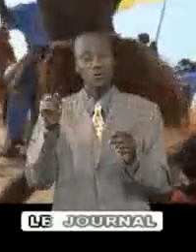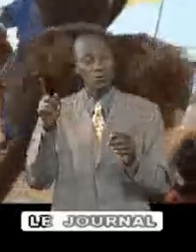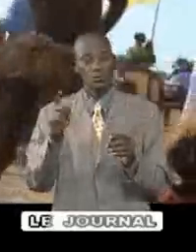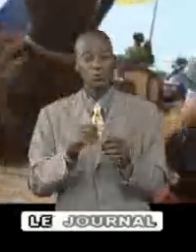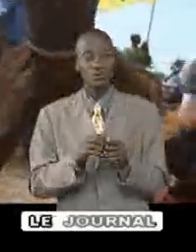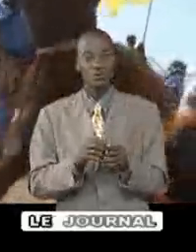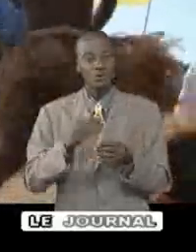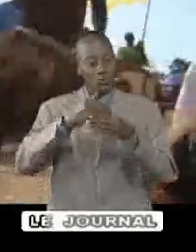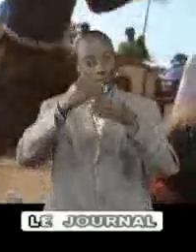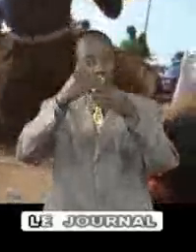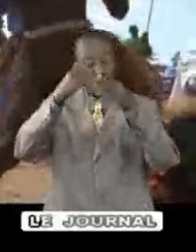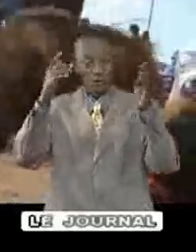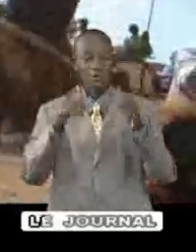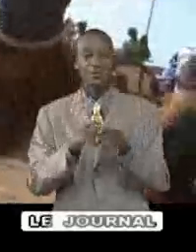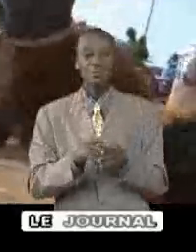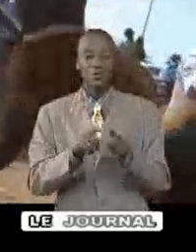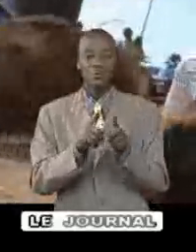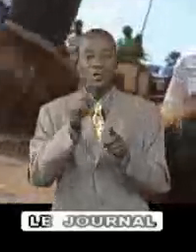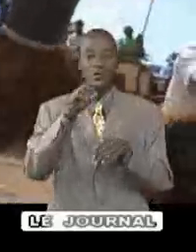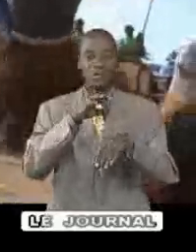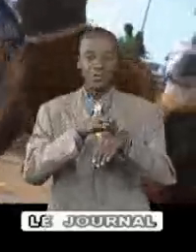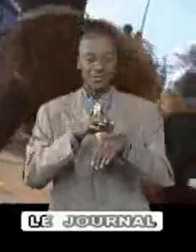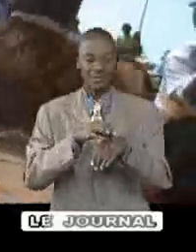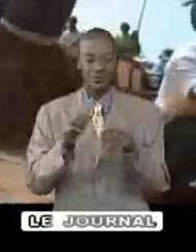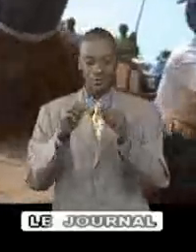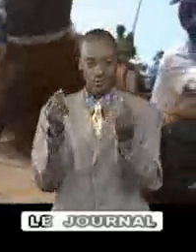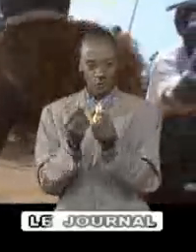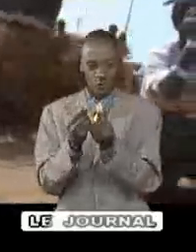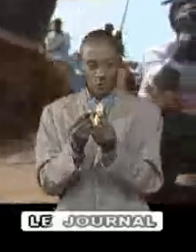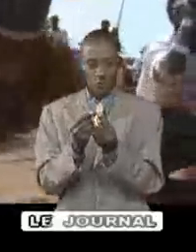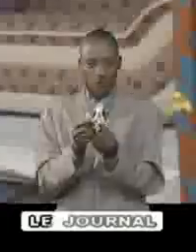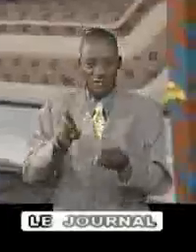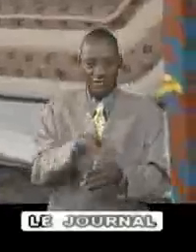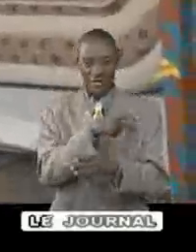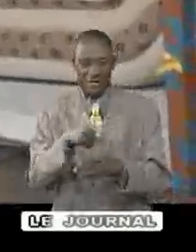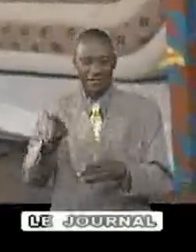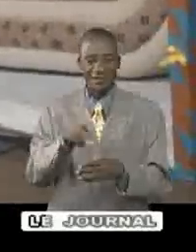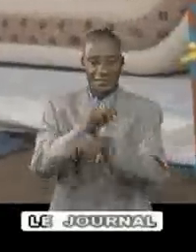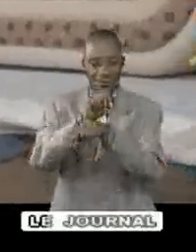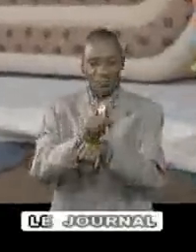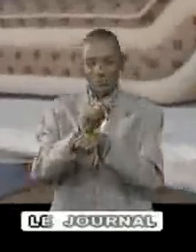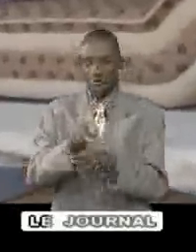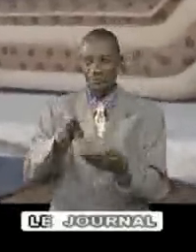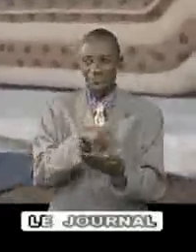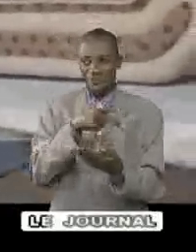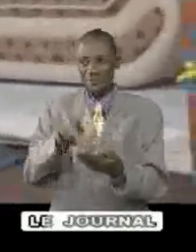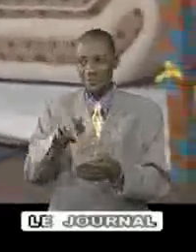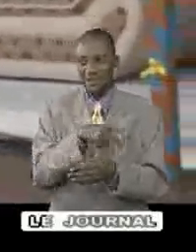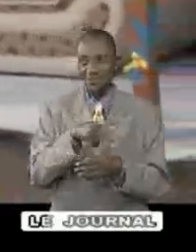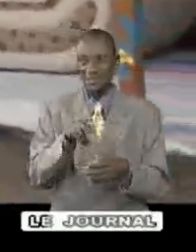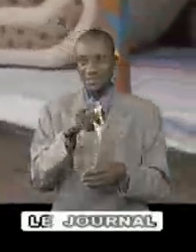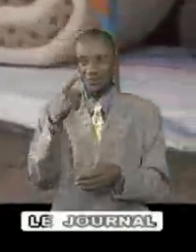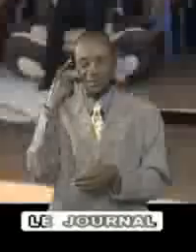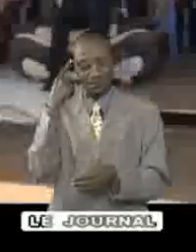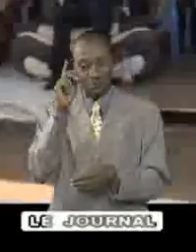Dibumba 1 offre une occasion au groupe folklorique que compte Chikapa de rivaliser en pas de danse à l'honneur de